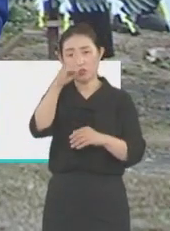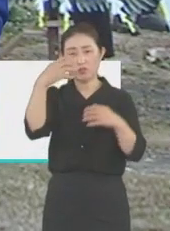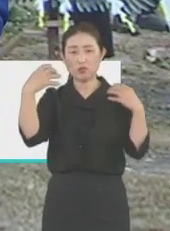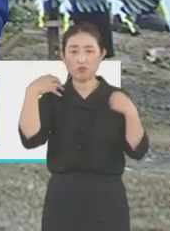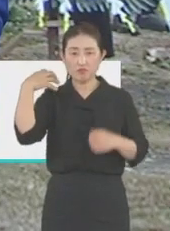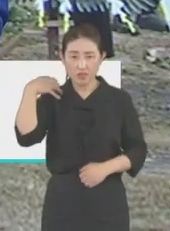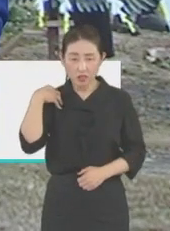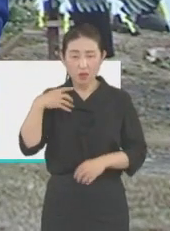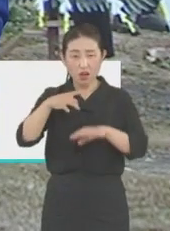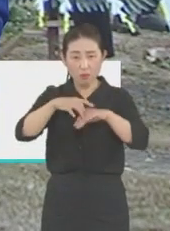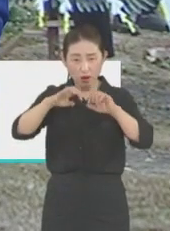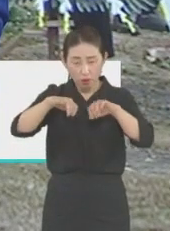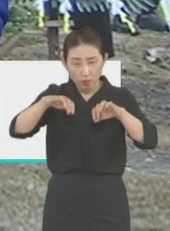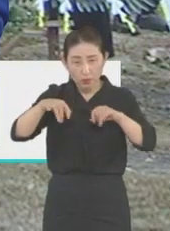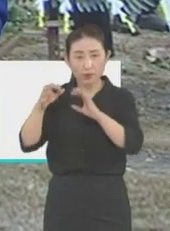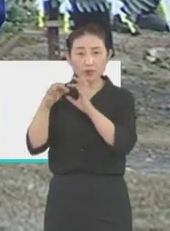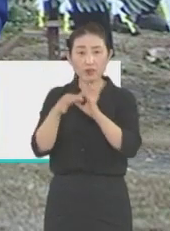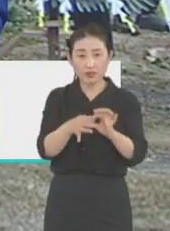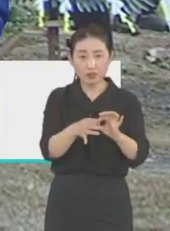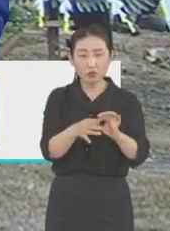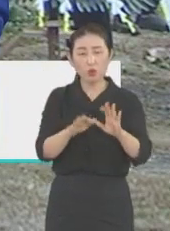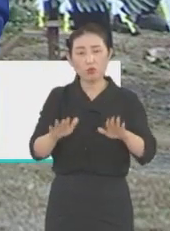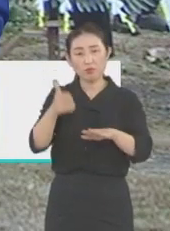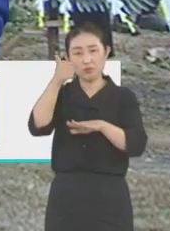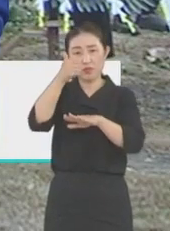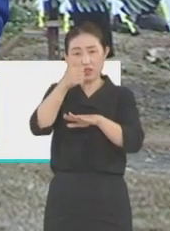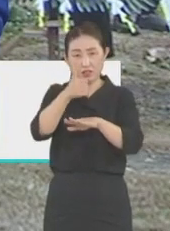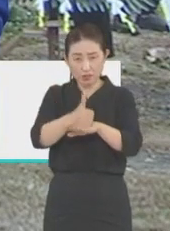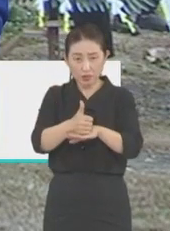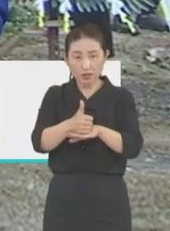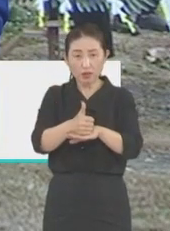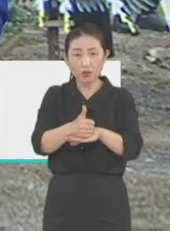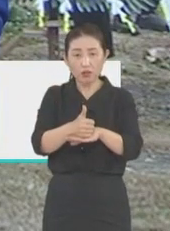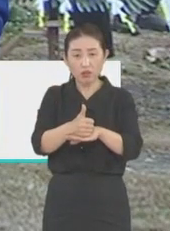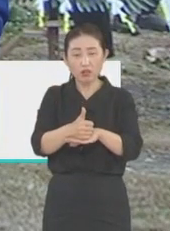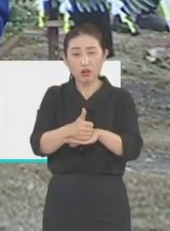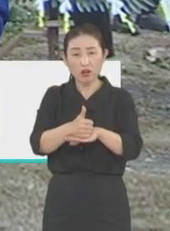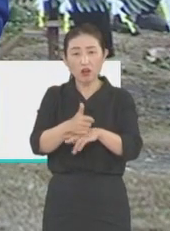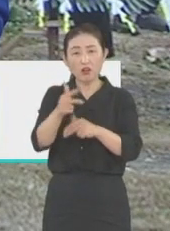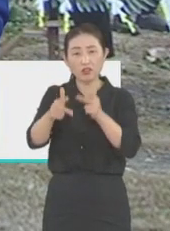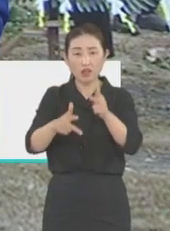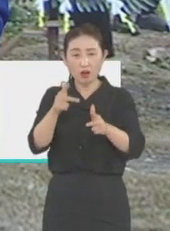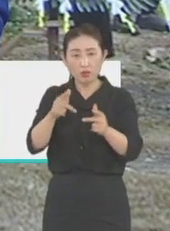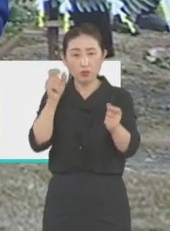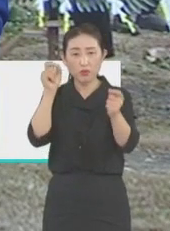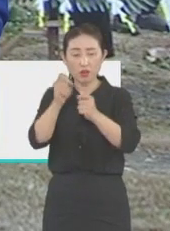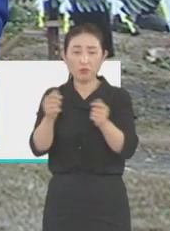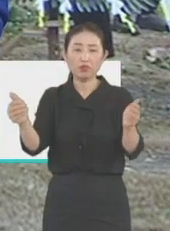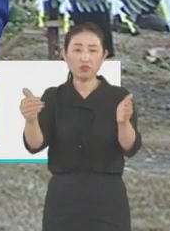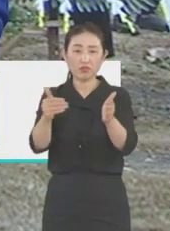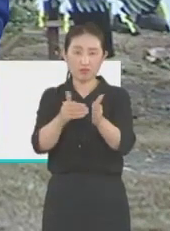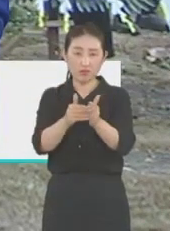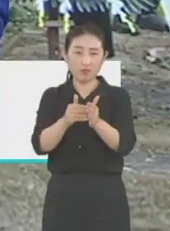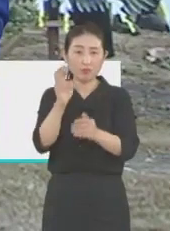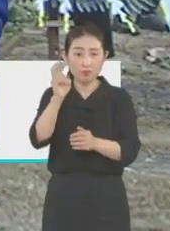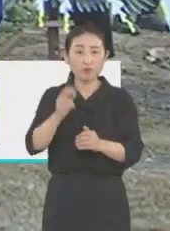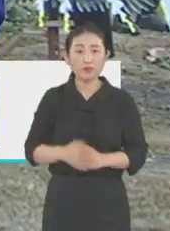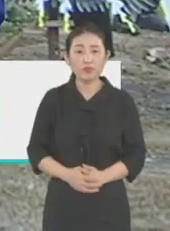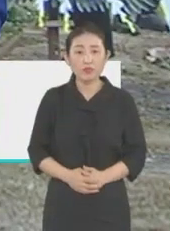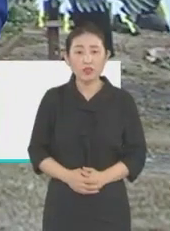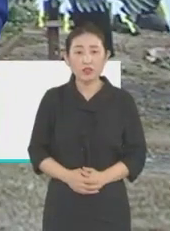주도로 유해 발굴 사업이 진행됐는데요. 마지막 유해 안치식과 함께 유해 발굴 사업도 조만간 마무리될